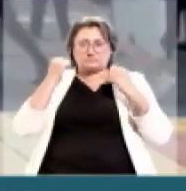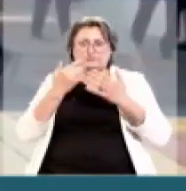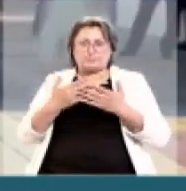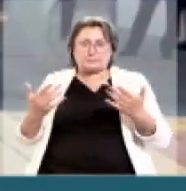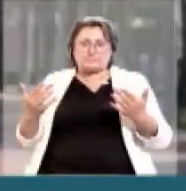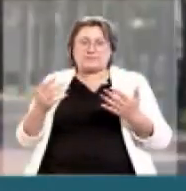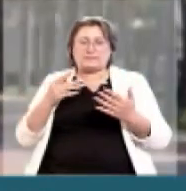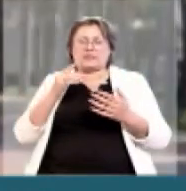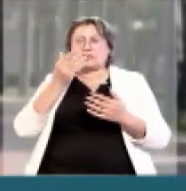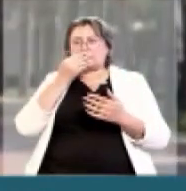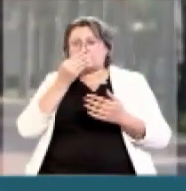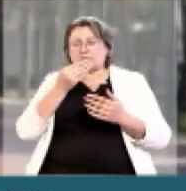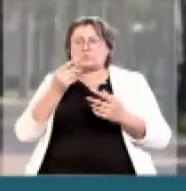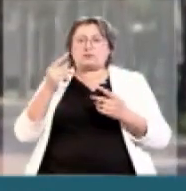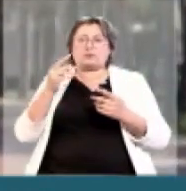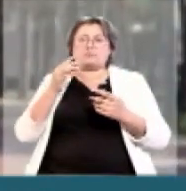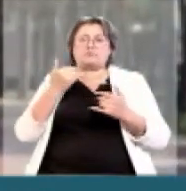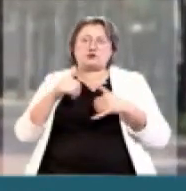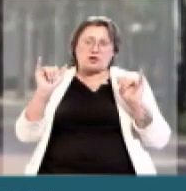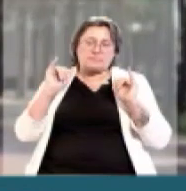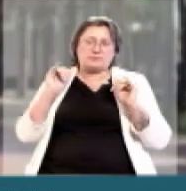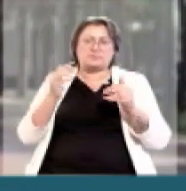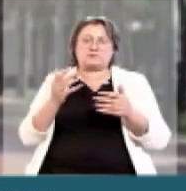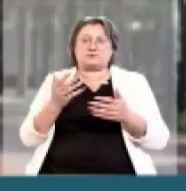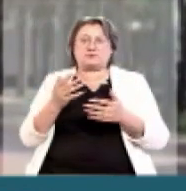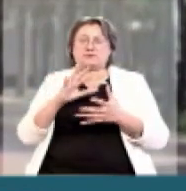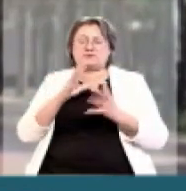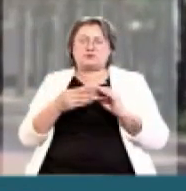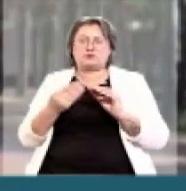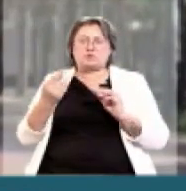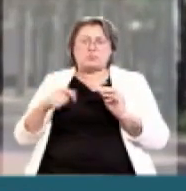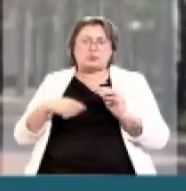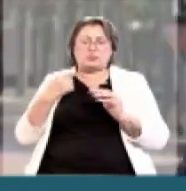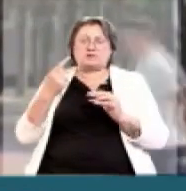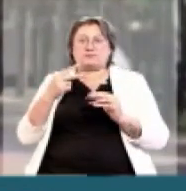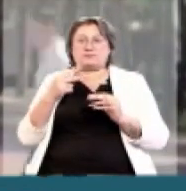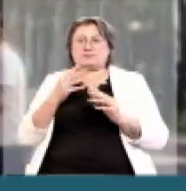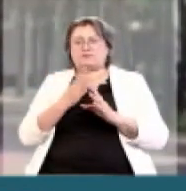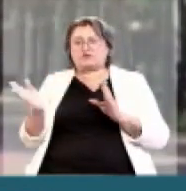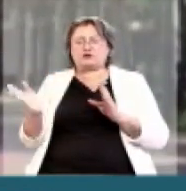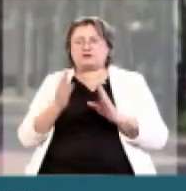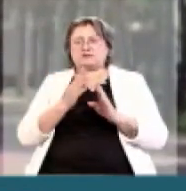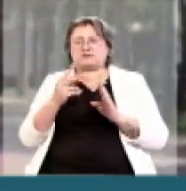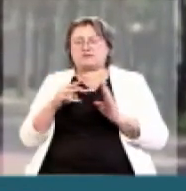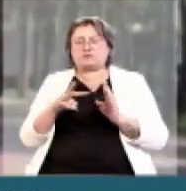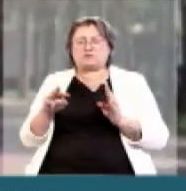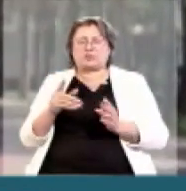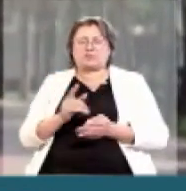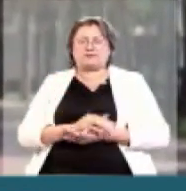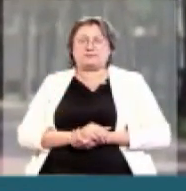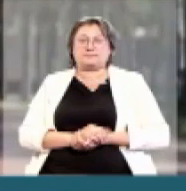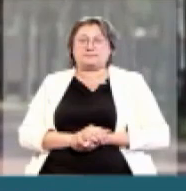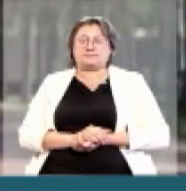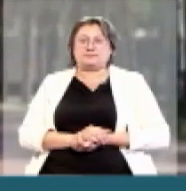ауыстырып отырған. Оның үстіне қара көзілдірікті және әртүрлі бас киімдерді киген. Бірде орамал тақса, келесі де қалпақпен жүрген. Келтірілген